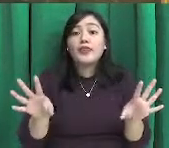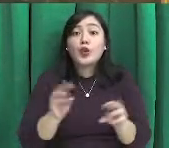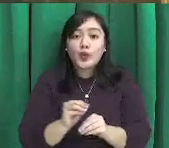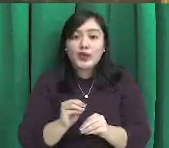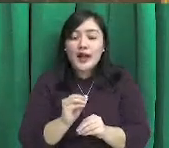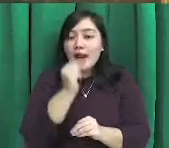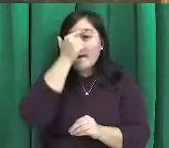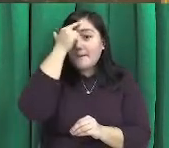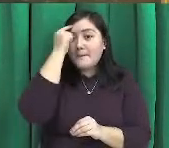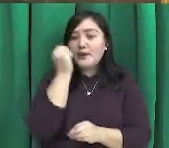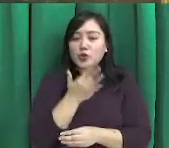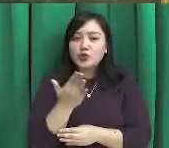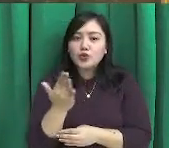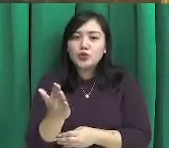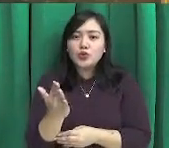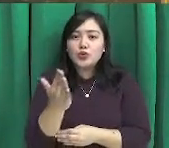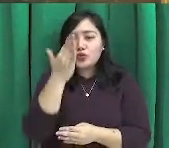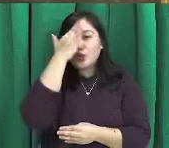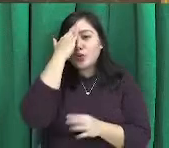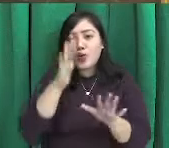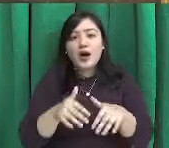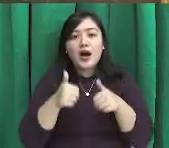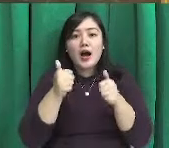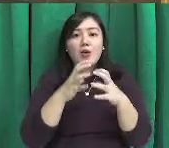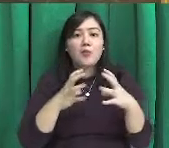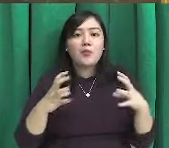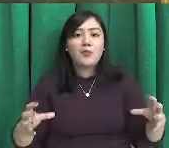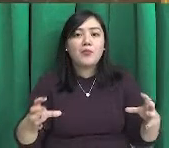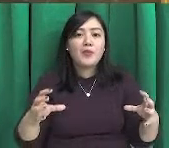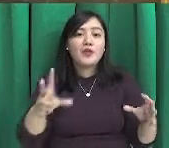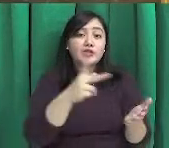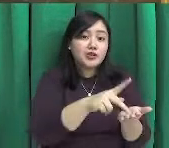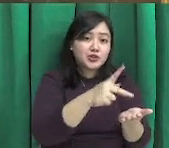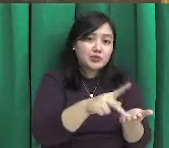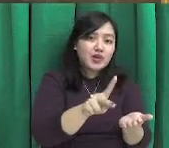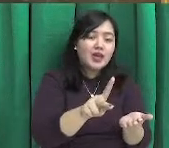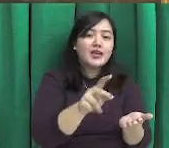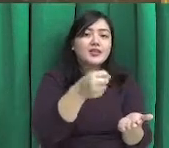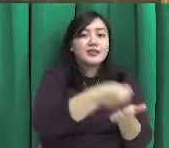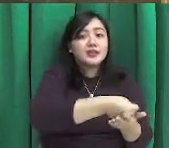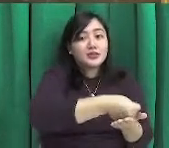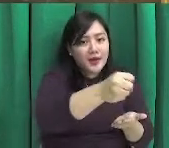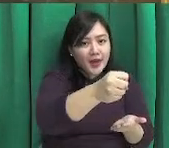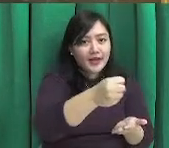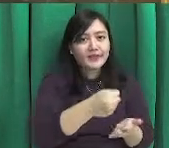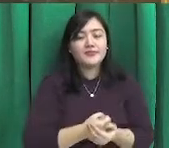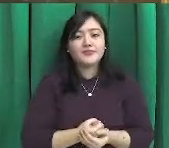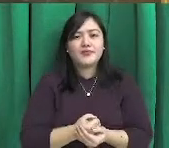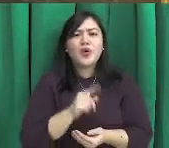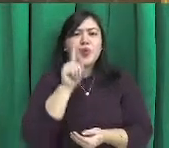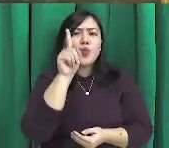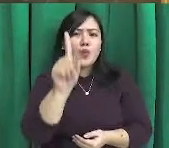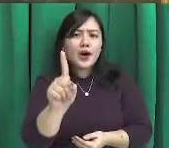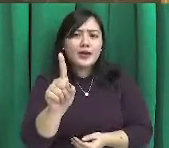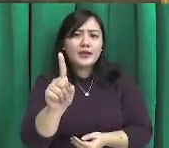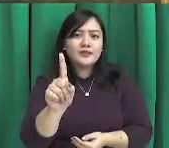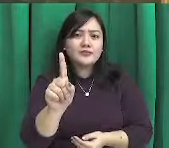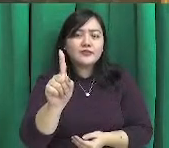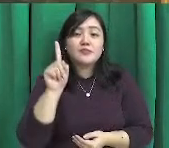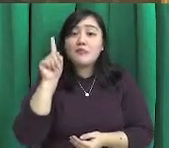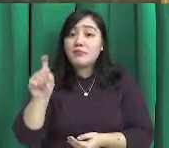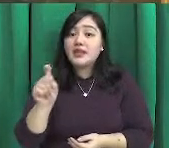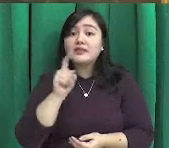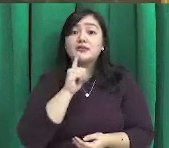nyo yung gastusin eh. Ngayon, one must be honest kapatid. Sabihin, for example, kung ako naman ang asawang lalaki, alam ko